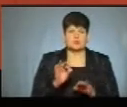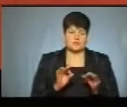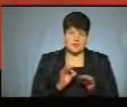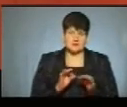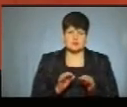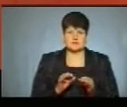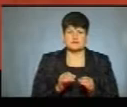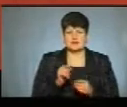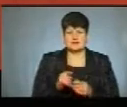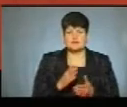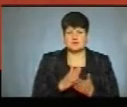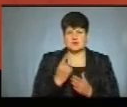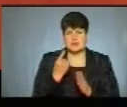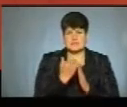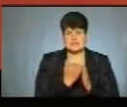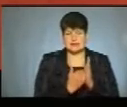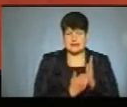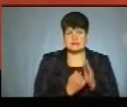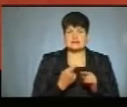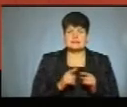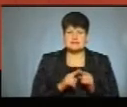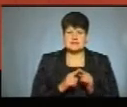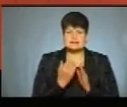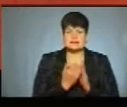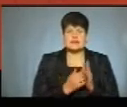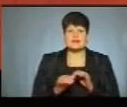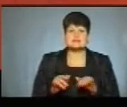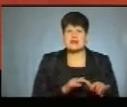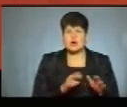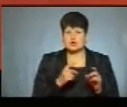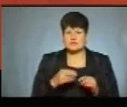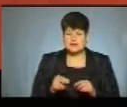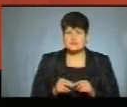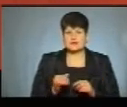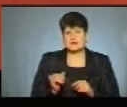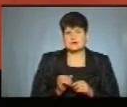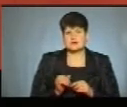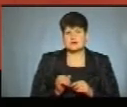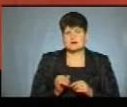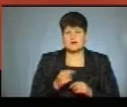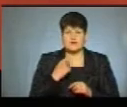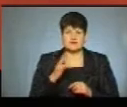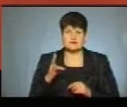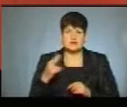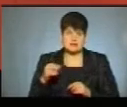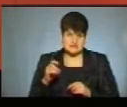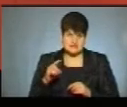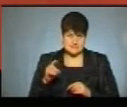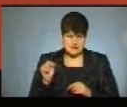Там є одна статей, це стаття на заходи. І, як казав Назар, звичайно, ми можемо